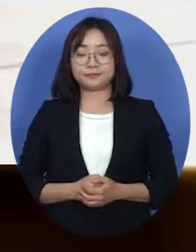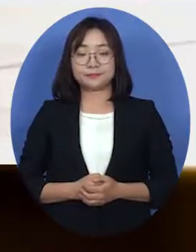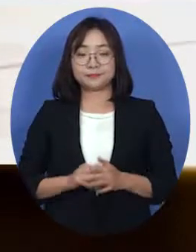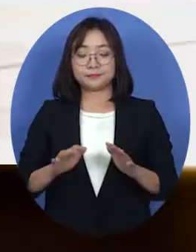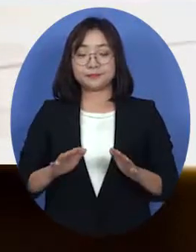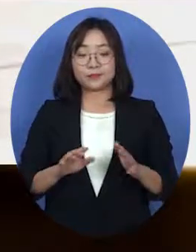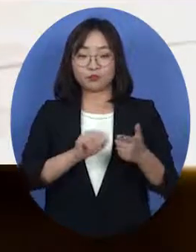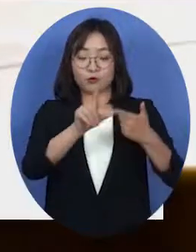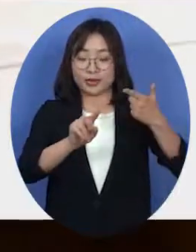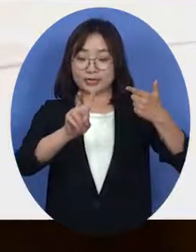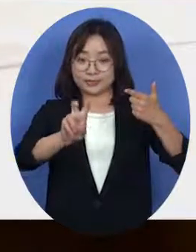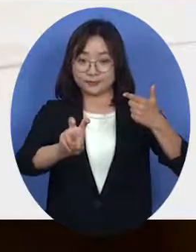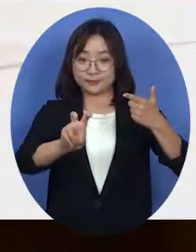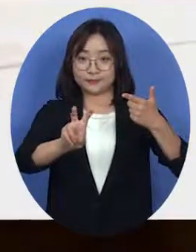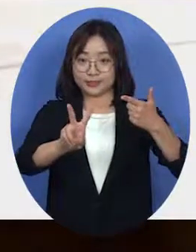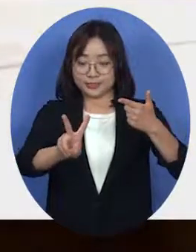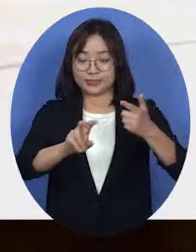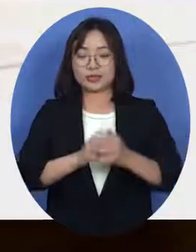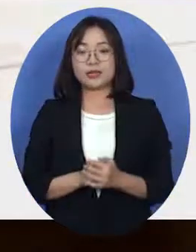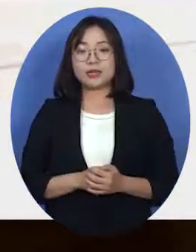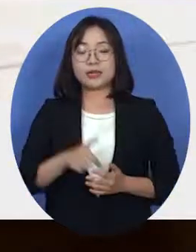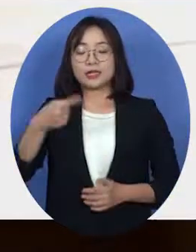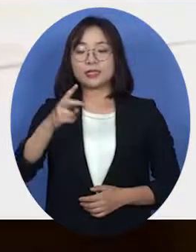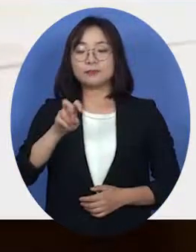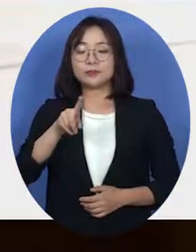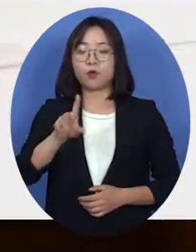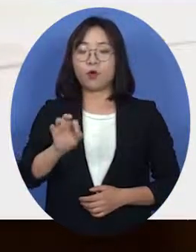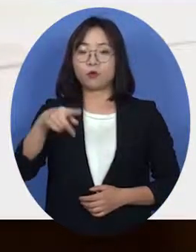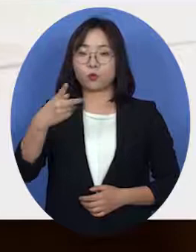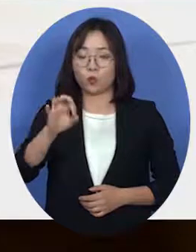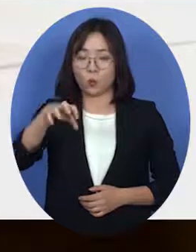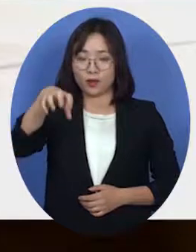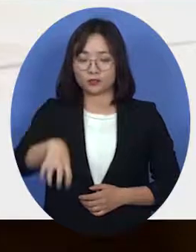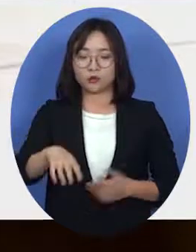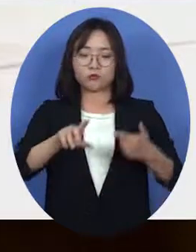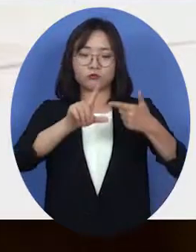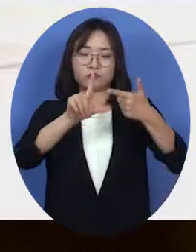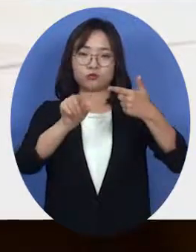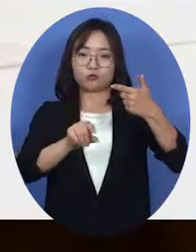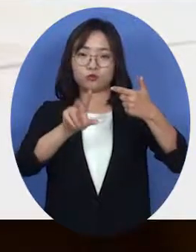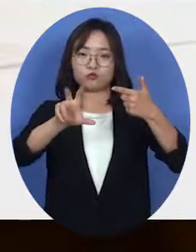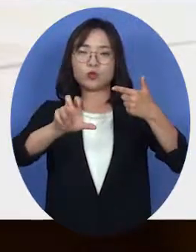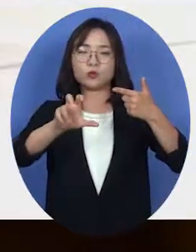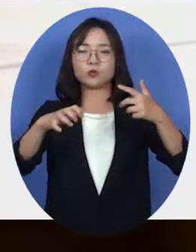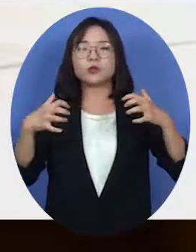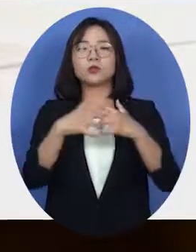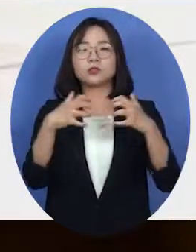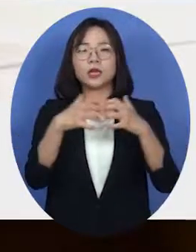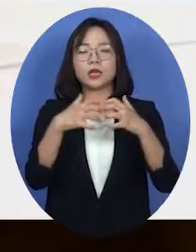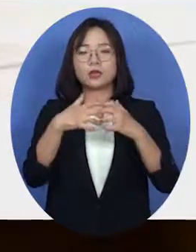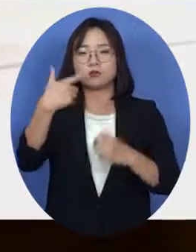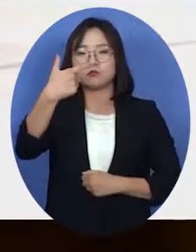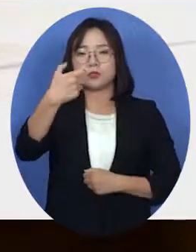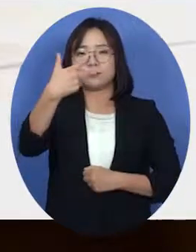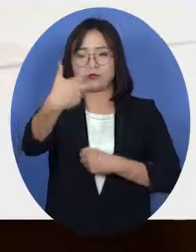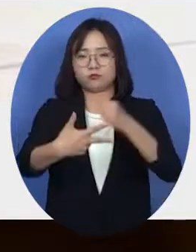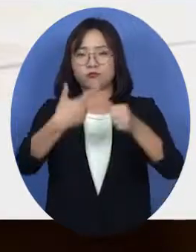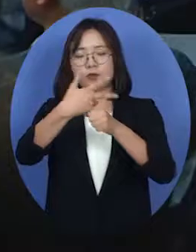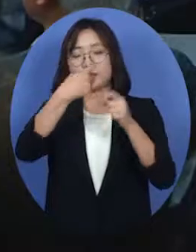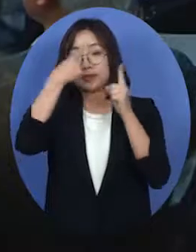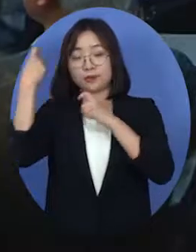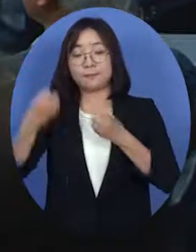공주시가 지난 22일 금성동 리버스 컨벤션에서 6.25 전쟁 67주년 기념 행사를 개최했습니다.